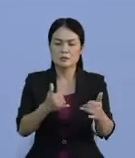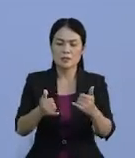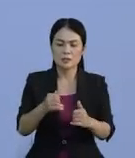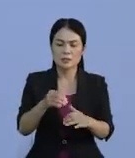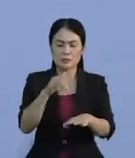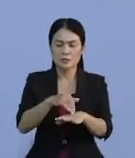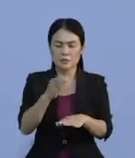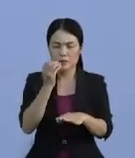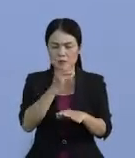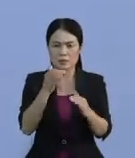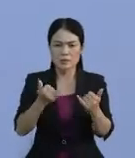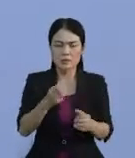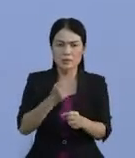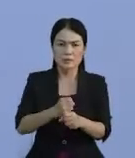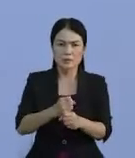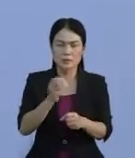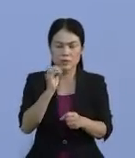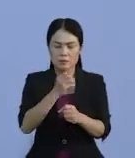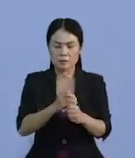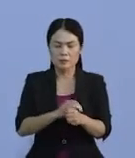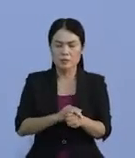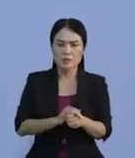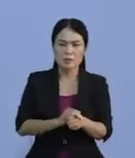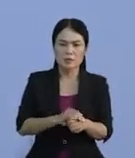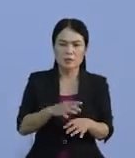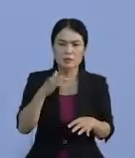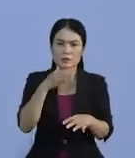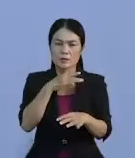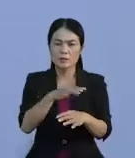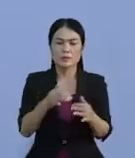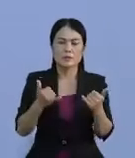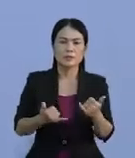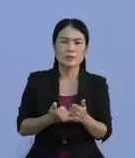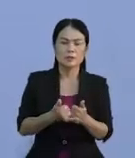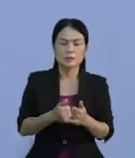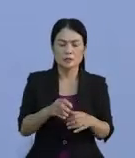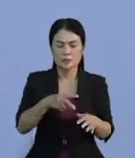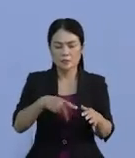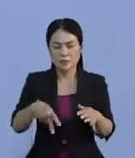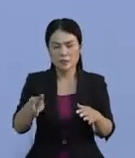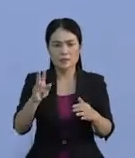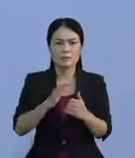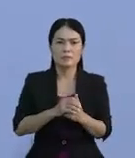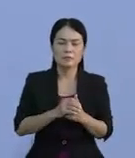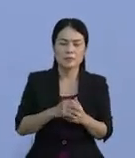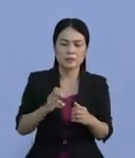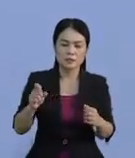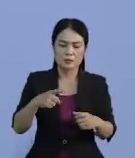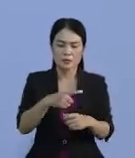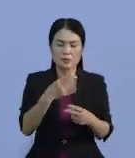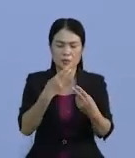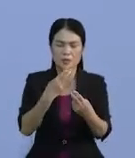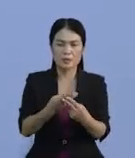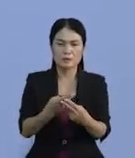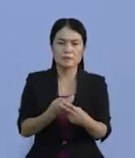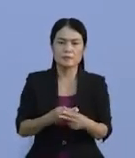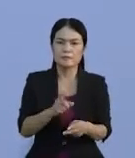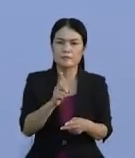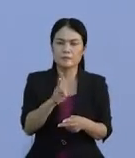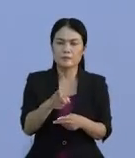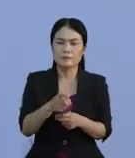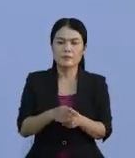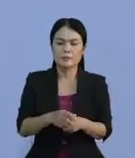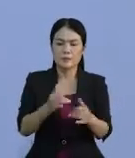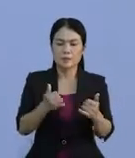ងលើផ្កានេះហើយធ្វើឲ្យផ្កាប្រឡាក់ប្រឡោះយ៉ាងនេះចូលឯងដើរចេញទៅដង្កូវឆ្លើយតបវិញឯ